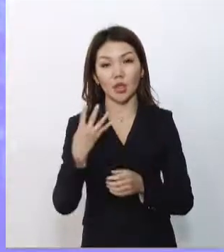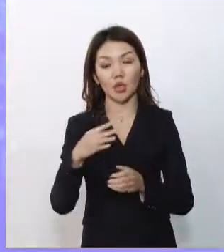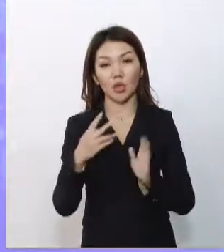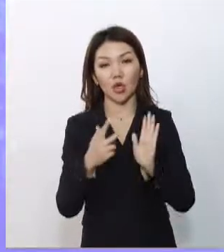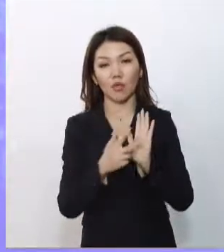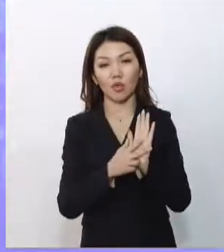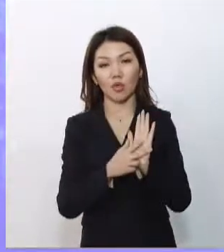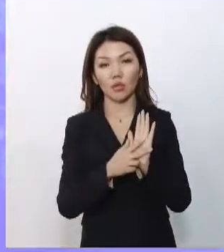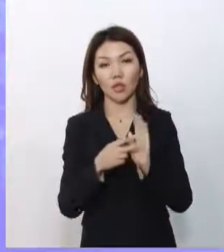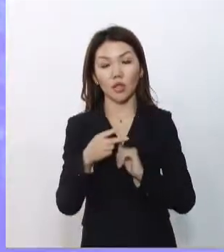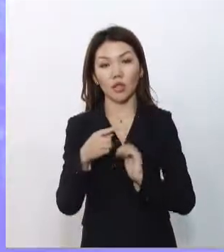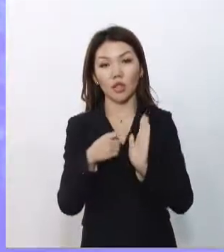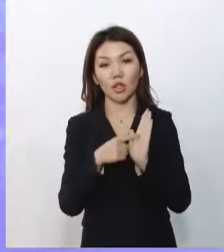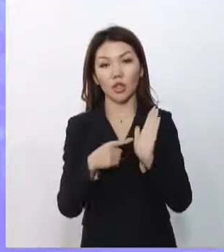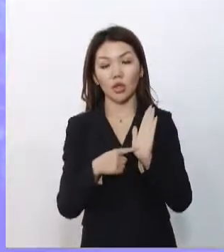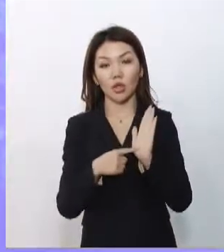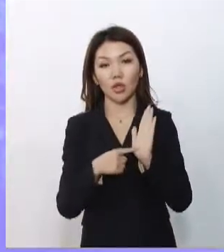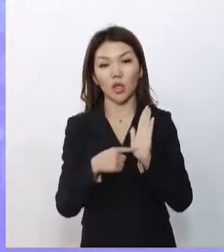48 деленное на 8 равно